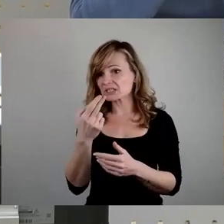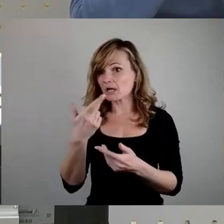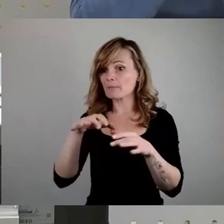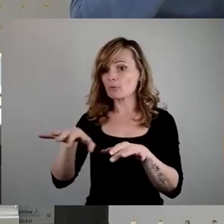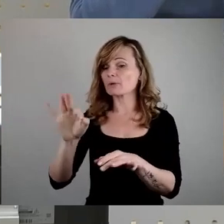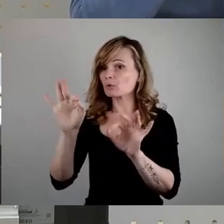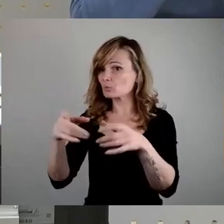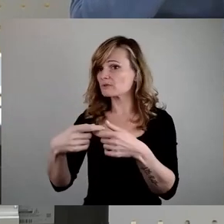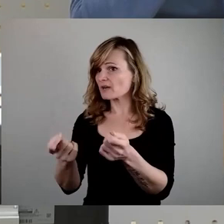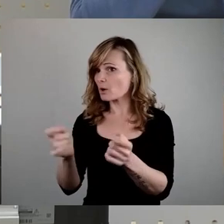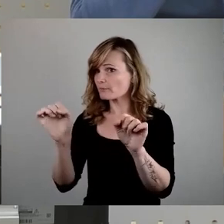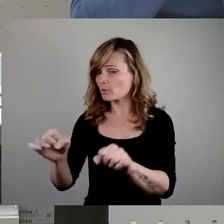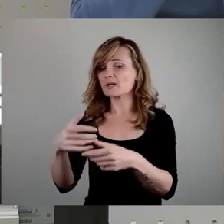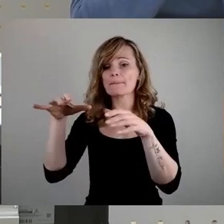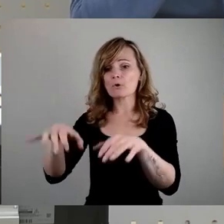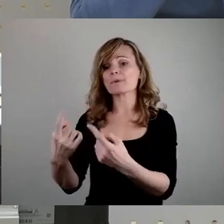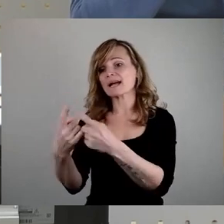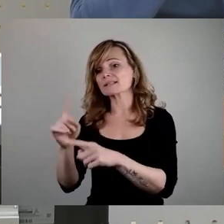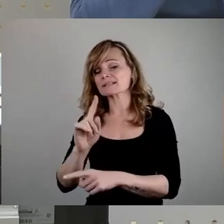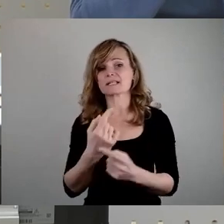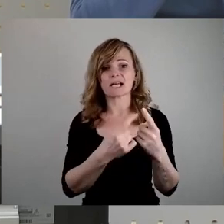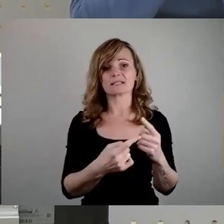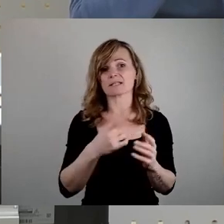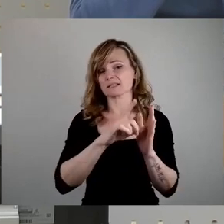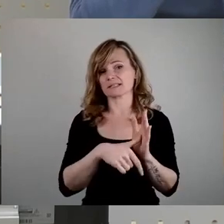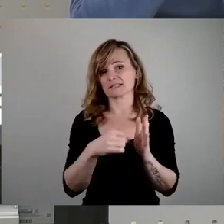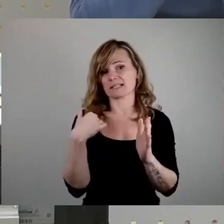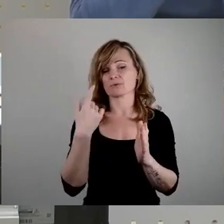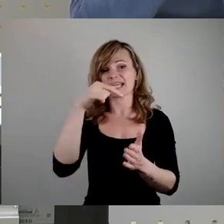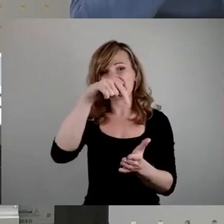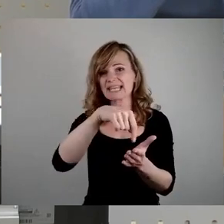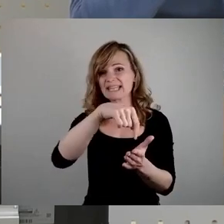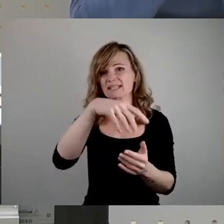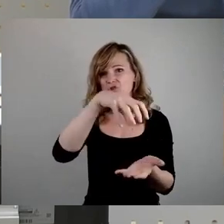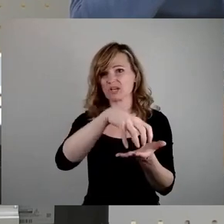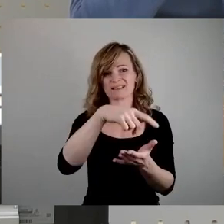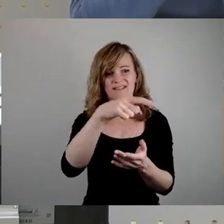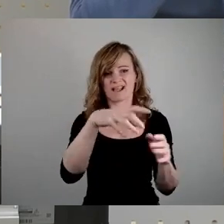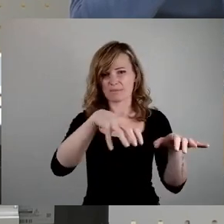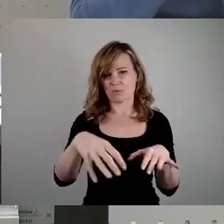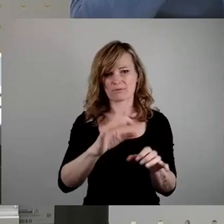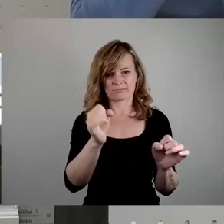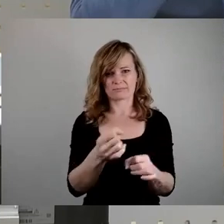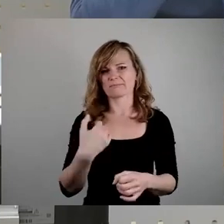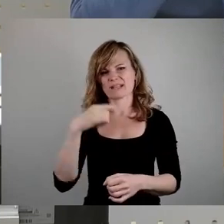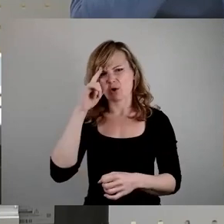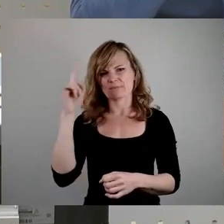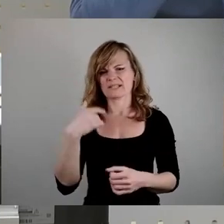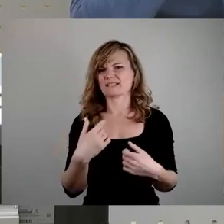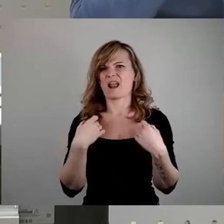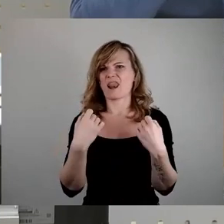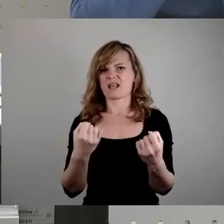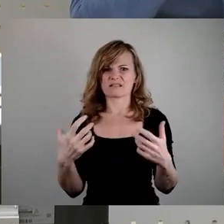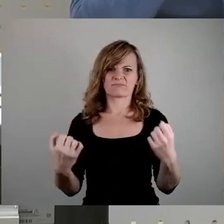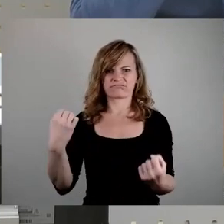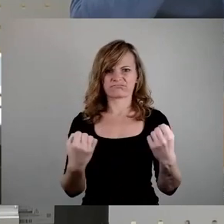Weil Möbel sind, anders als Sie es dargestellt haben, eben nicht wirklich ein innenstadtrelevantes Sortiment. Weil ich kann mir nicht vorstellen, dass irgendjemand mit seinem Lastenrad ein bisschen auf den